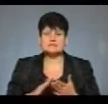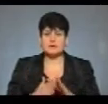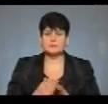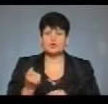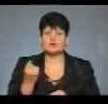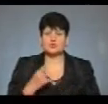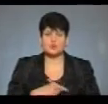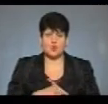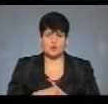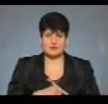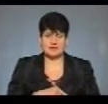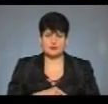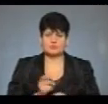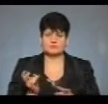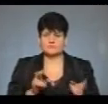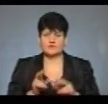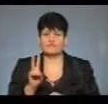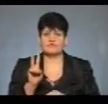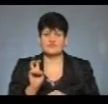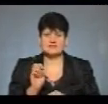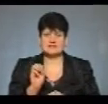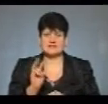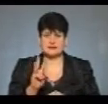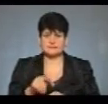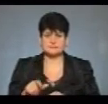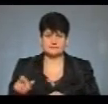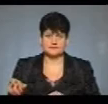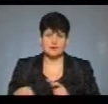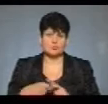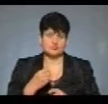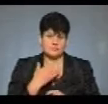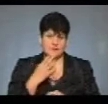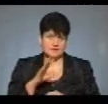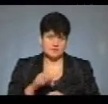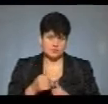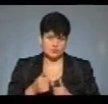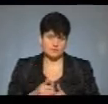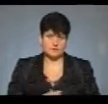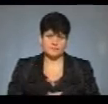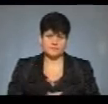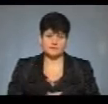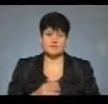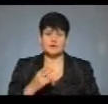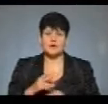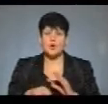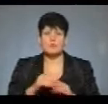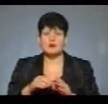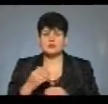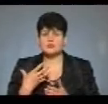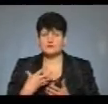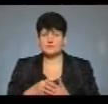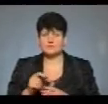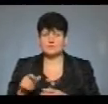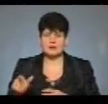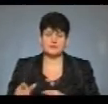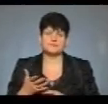11-ту годину явка була 213 виборців. Порушень немає, все добре в нас. Обираючи своїх кандидатів, жителі